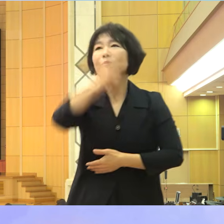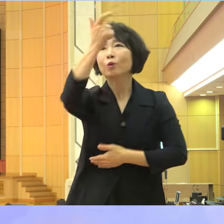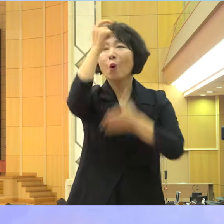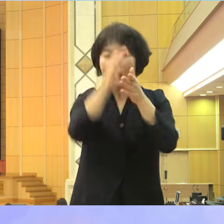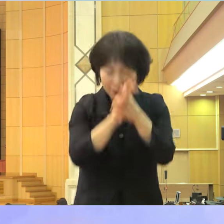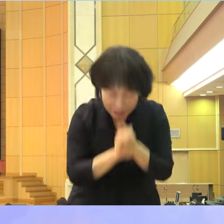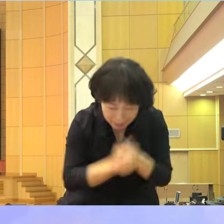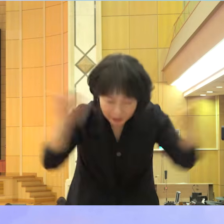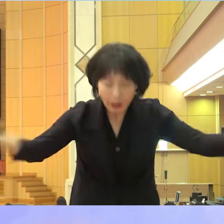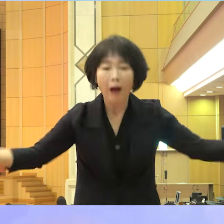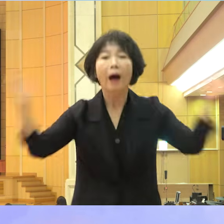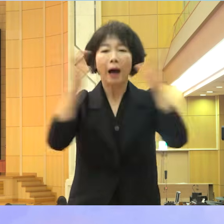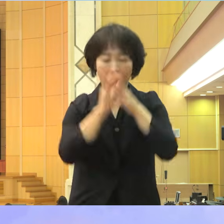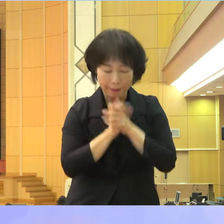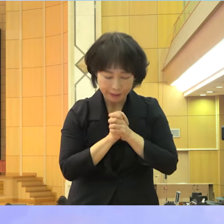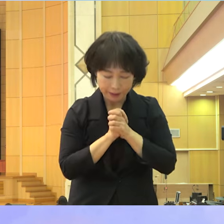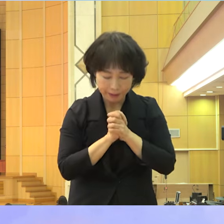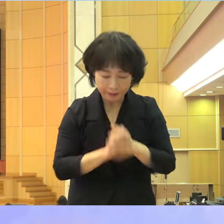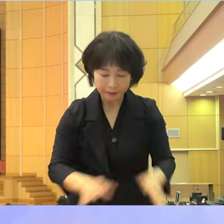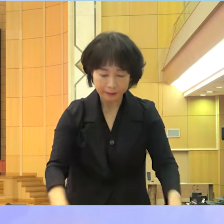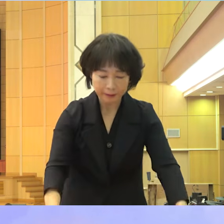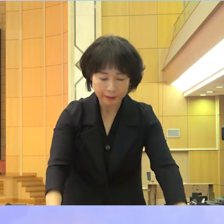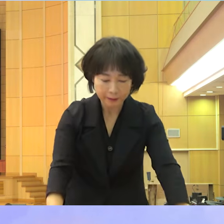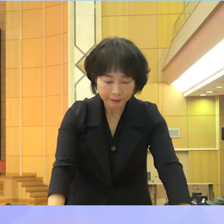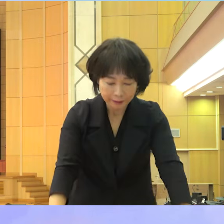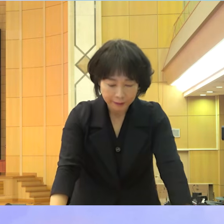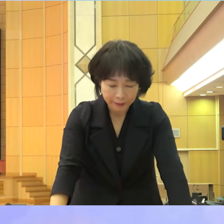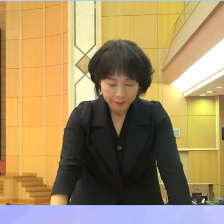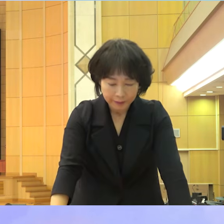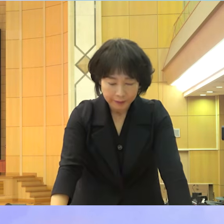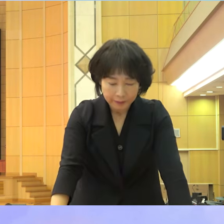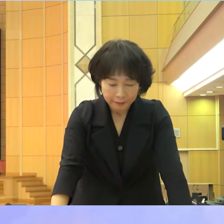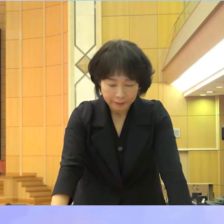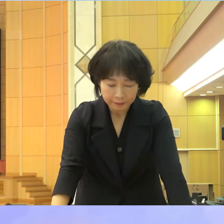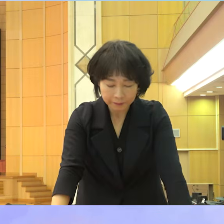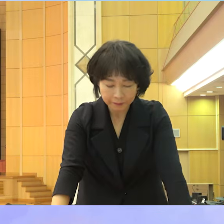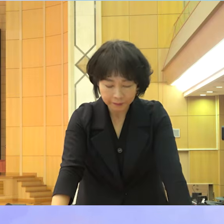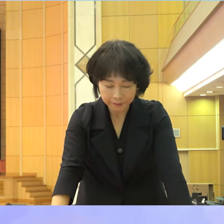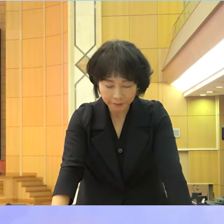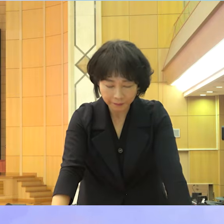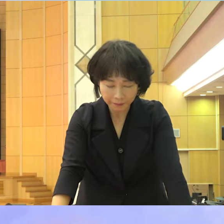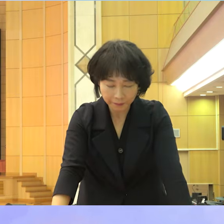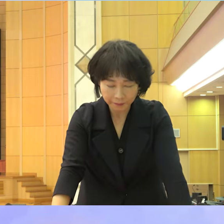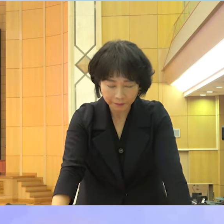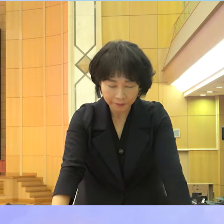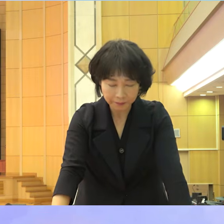기도드리옵나이다. 아멘.